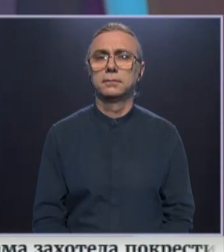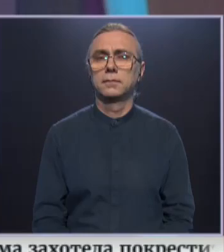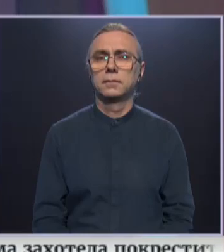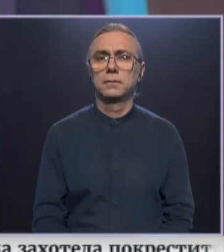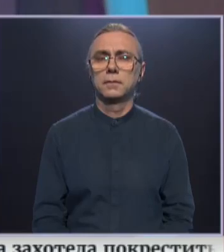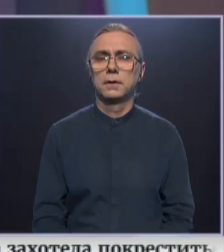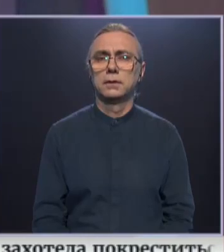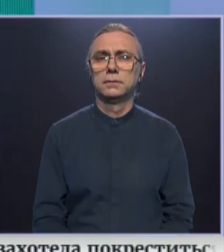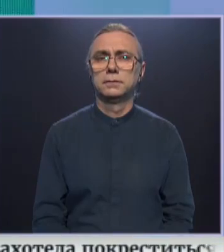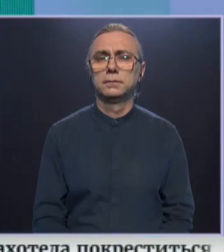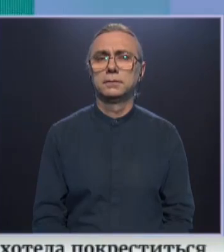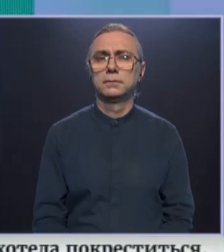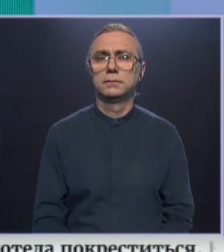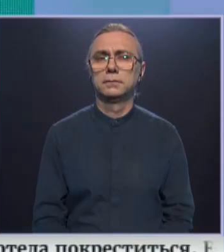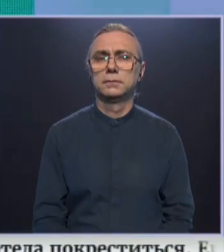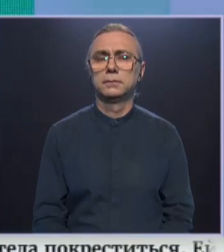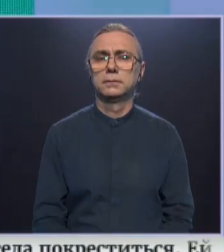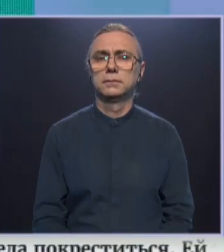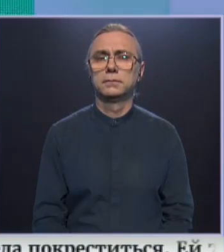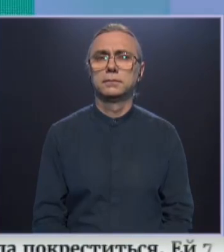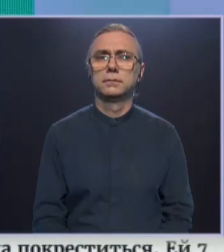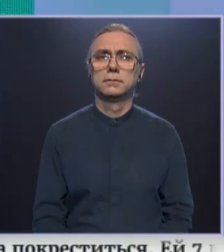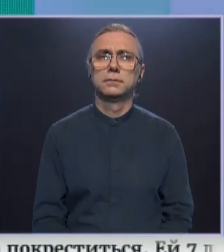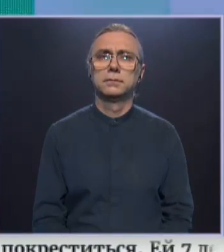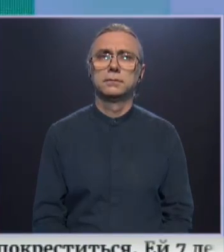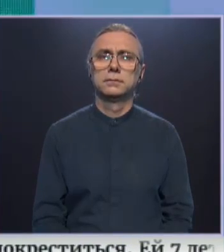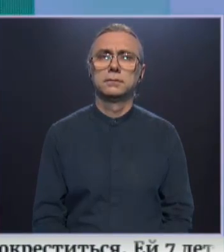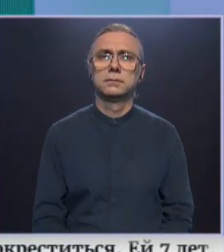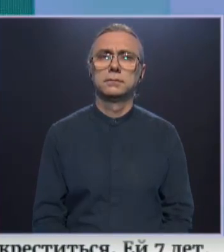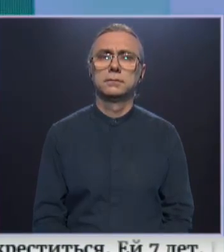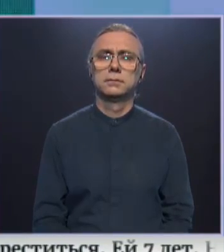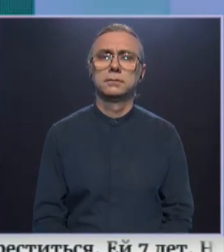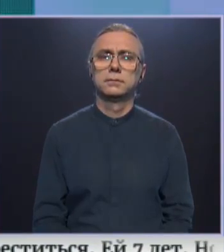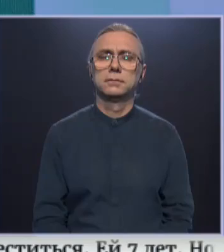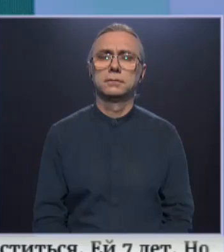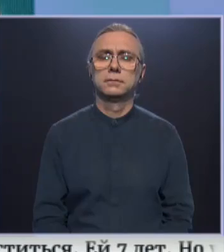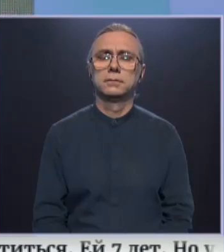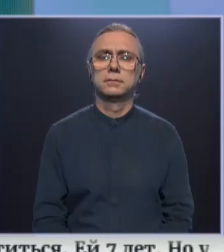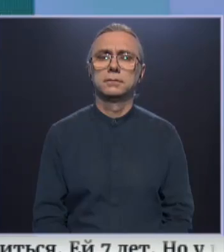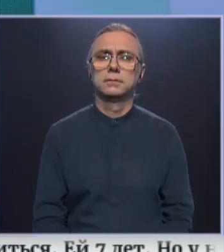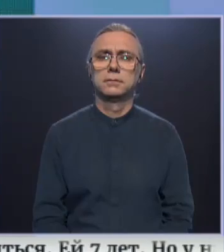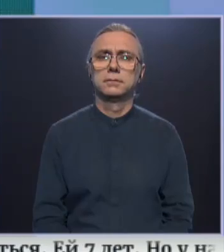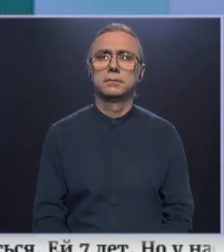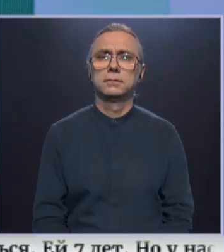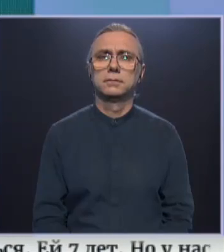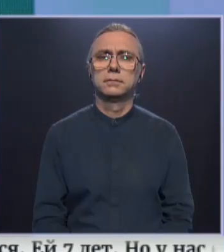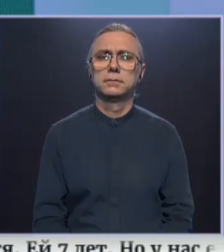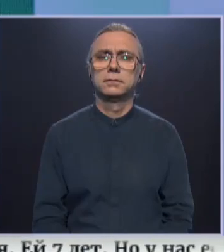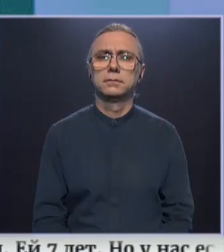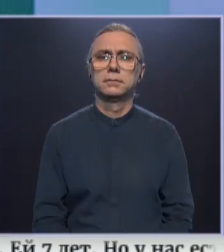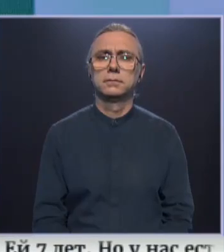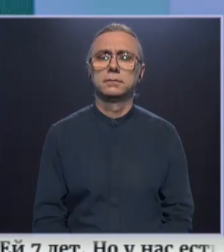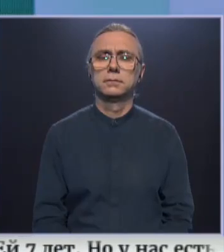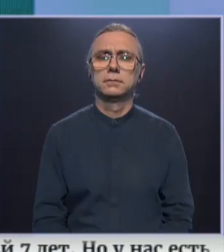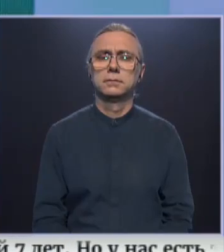говорят прощать, прощать, прощать. А вот как мне быть? У меня убили